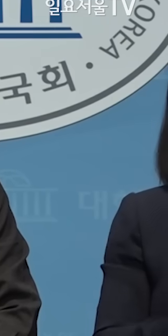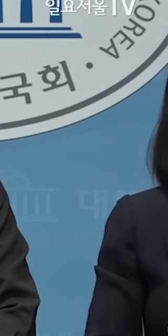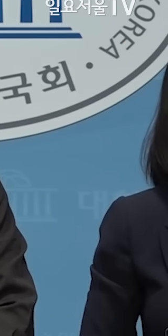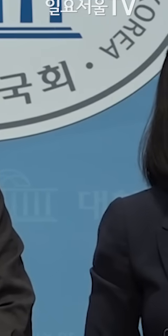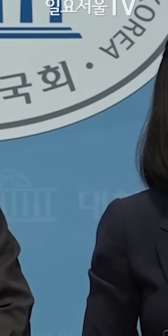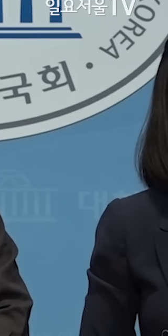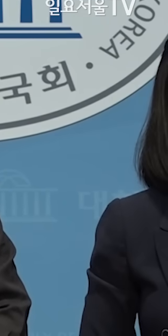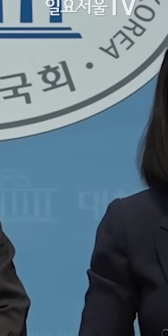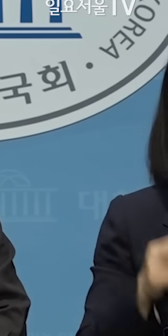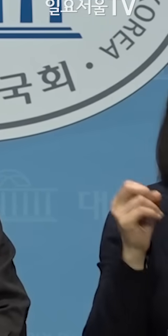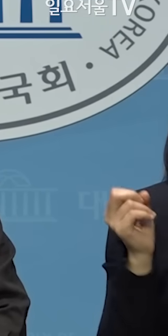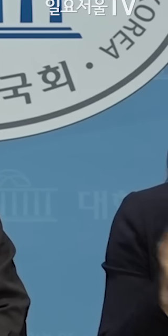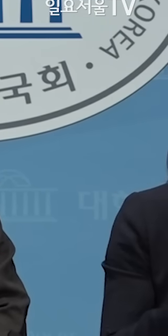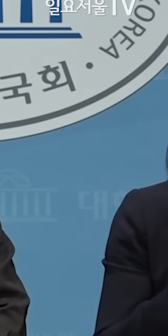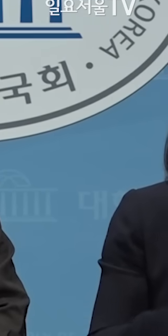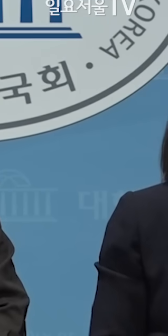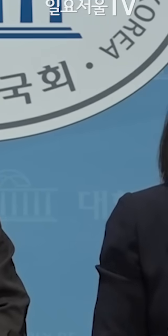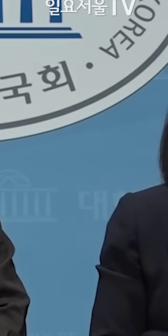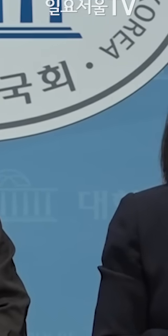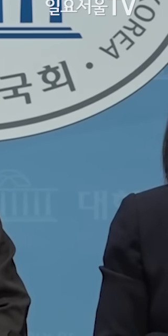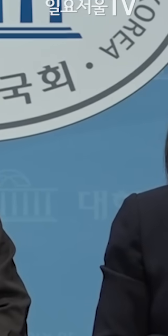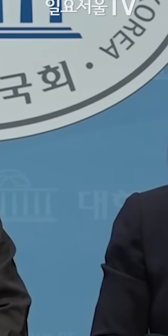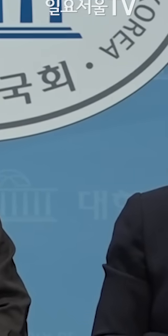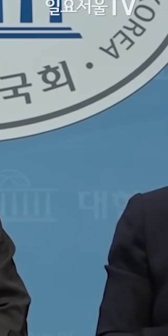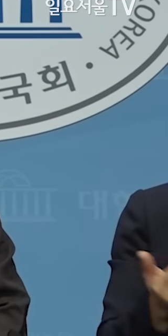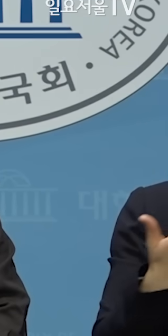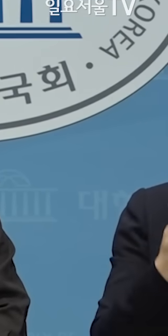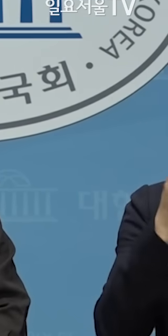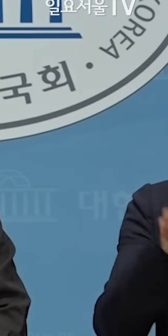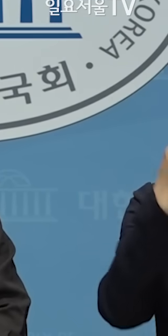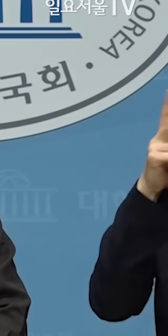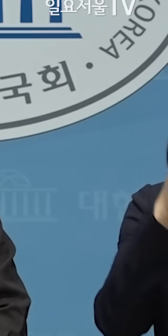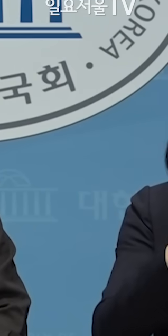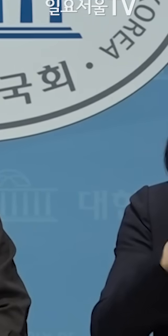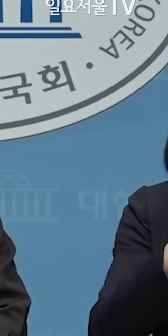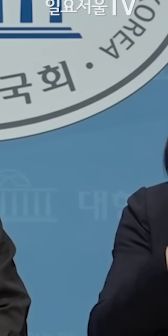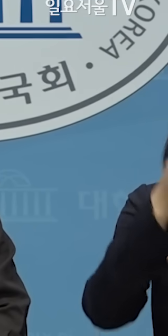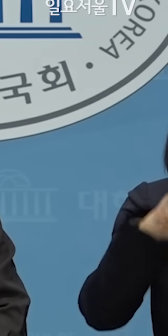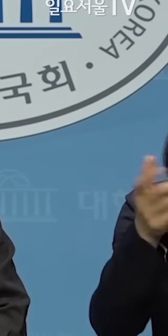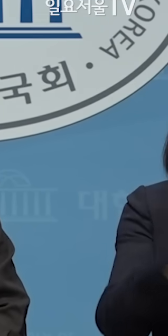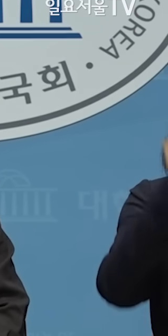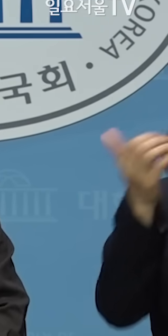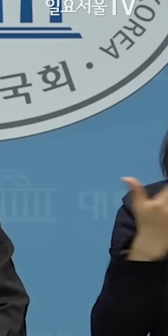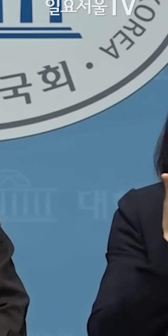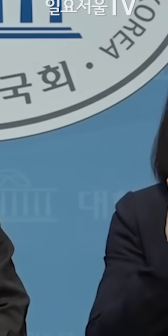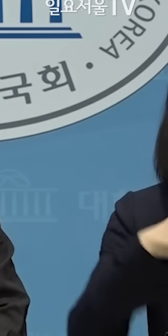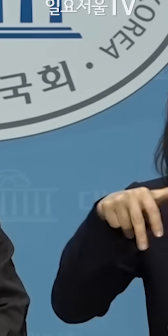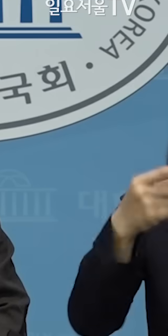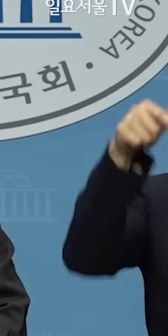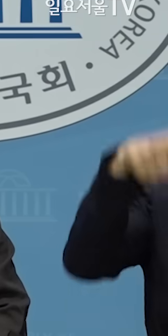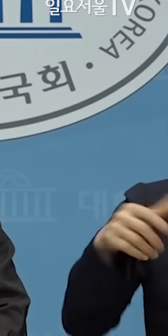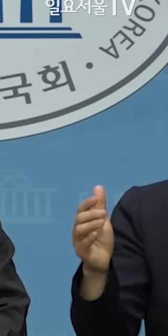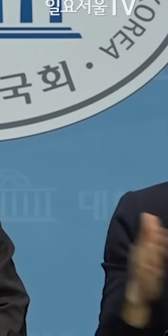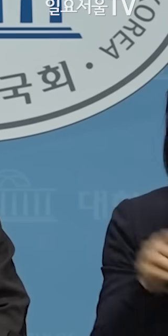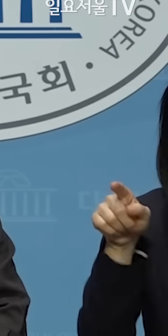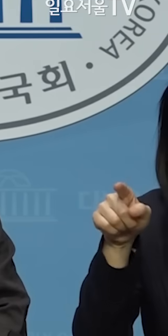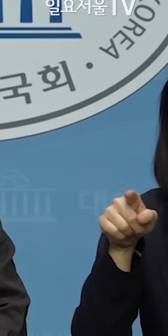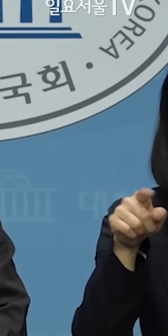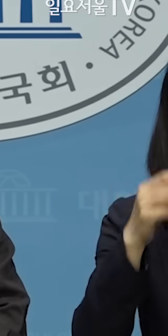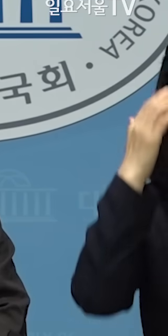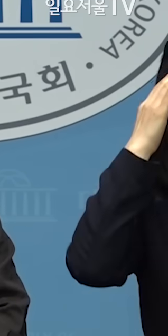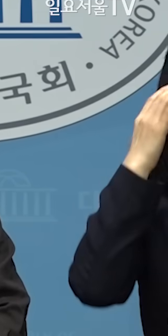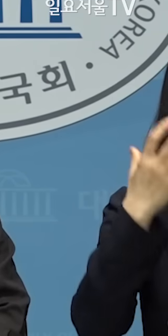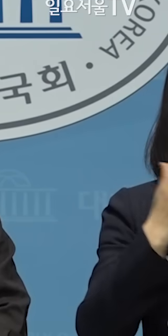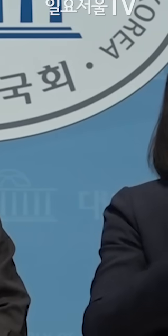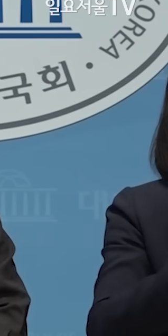있습니다 그리고 그 선본장이 전직 법대 교수이자 법무부 장관이었다 점은 이미 씻을 수 없는